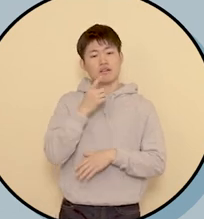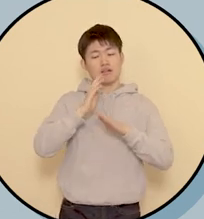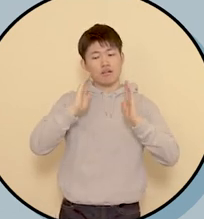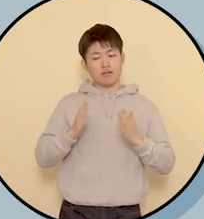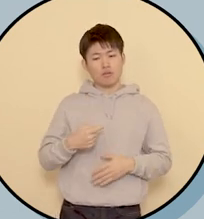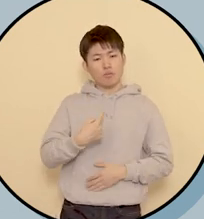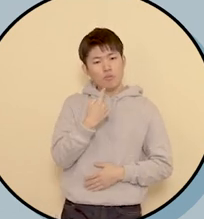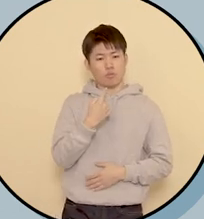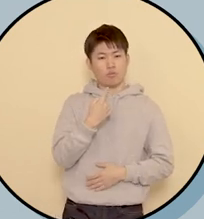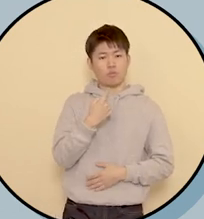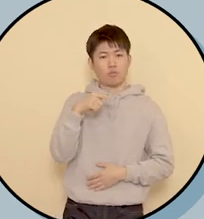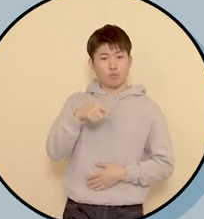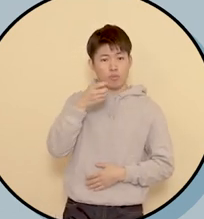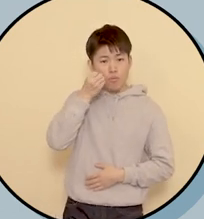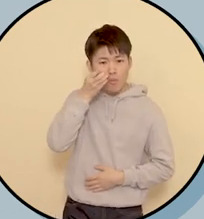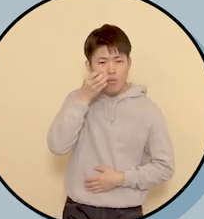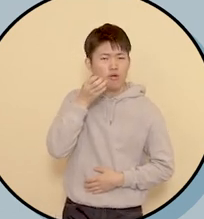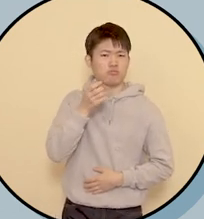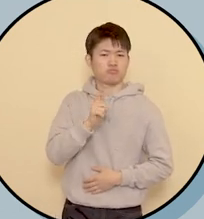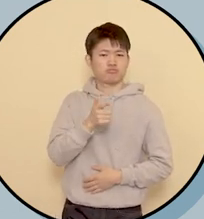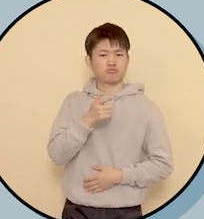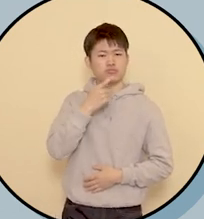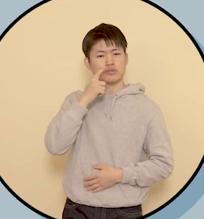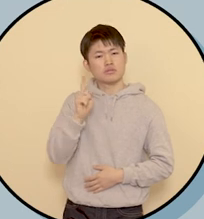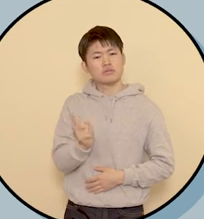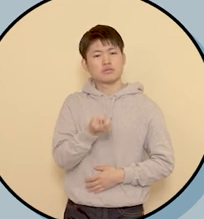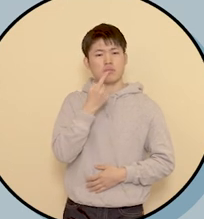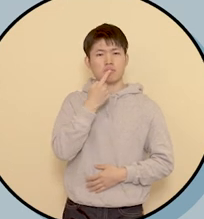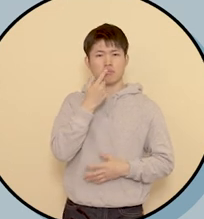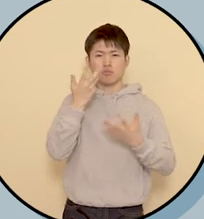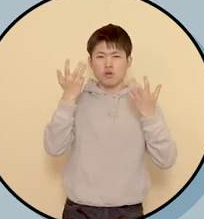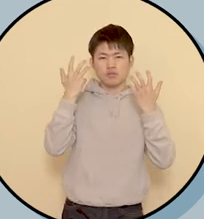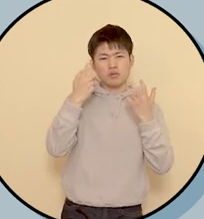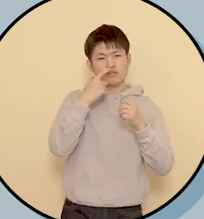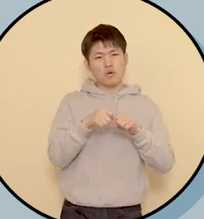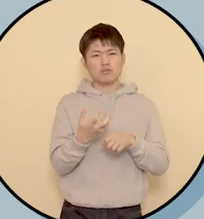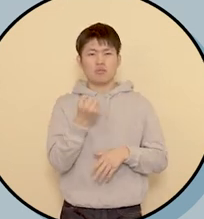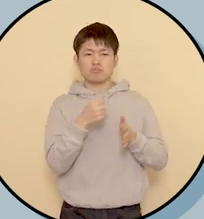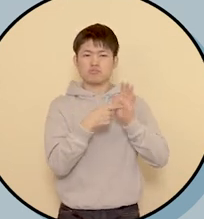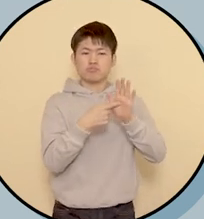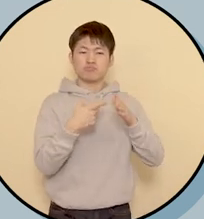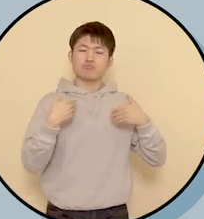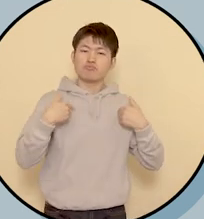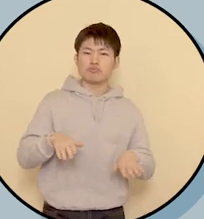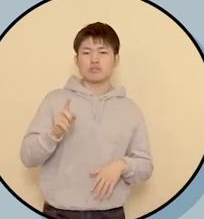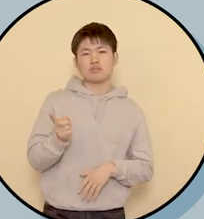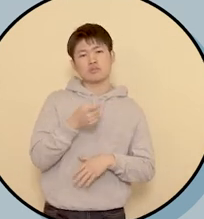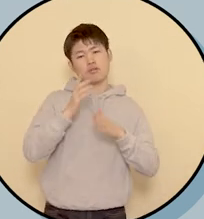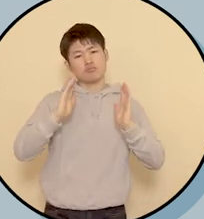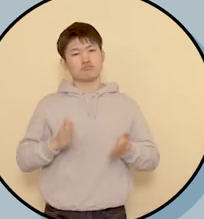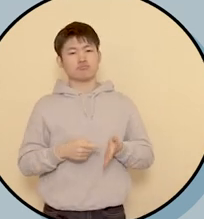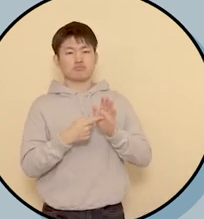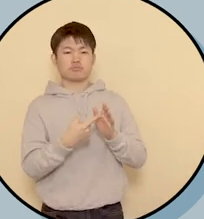いたりしないので、ただこの体がそこにあるっていうので、なんら不思議じゃないよって、不便じゃないよっ